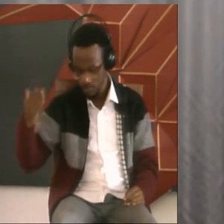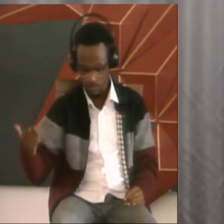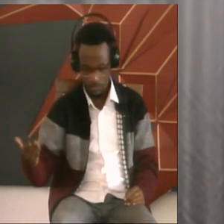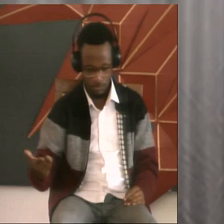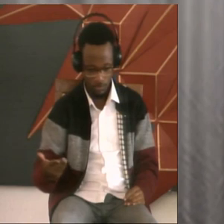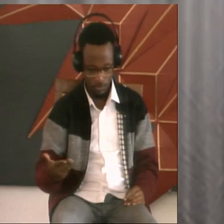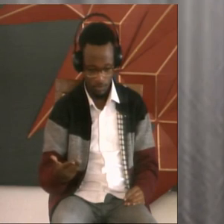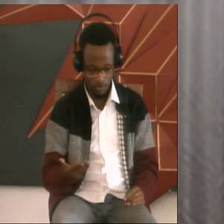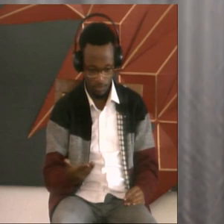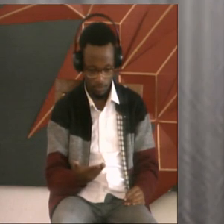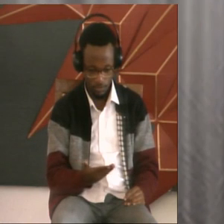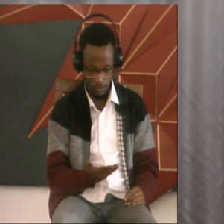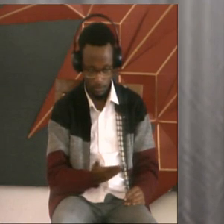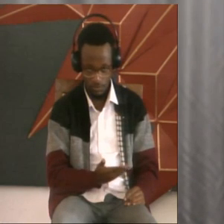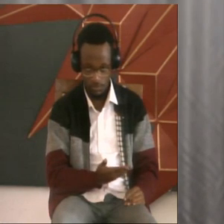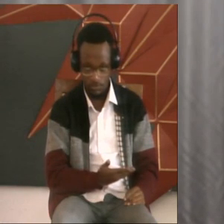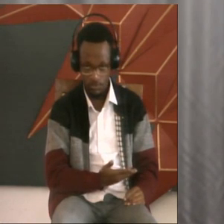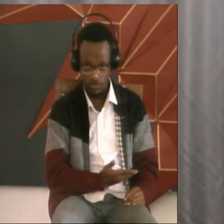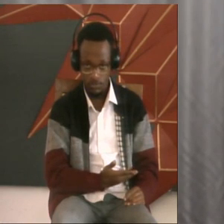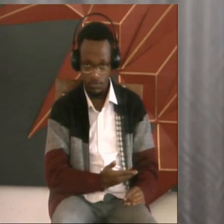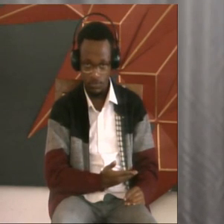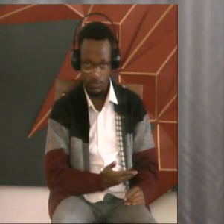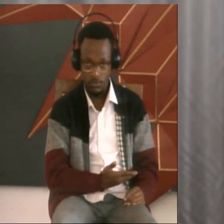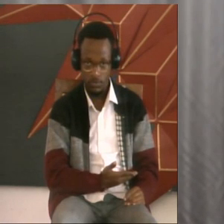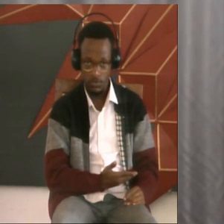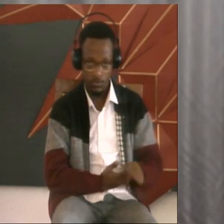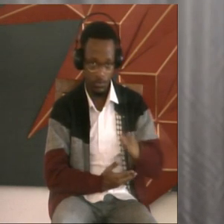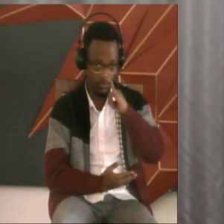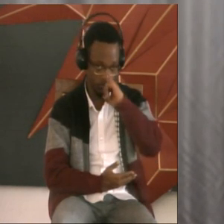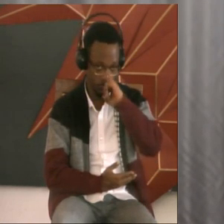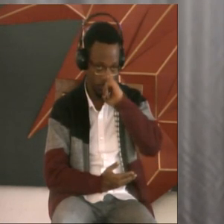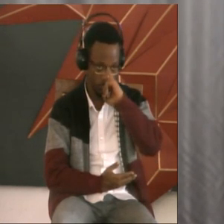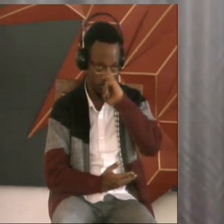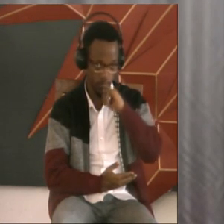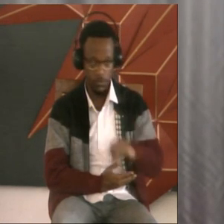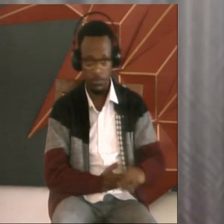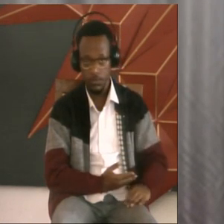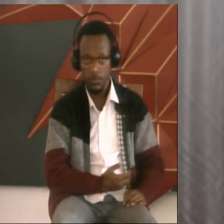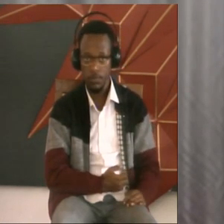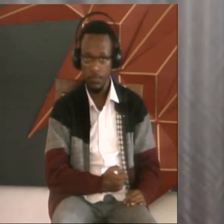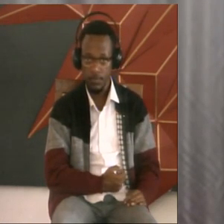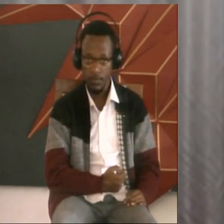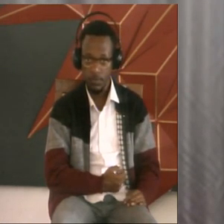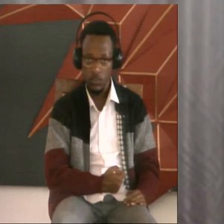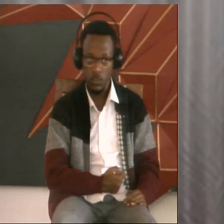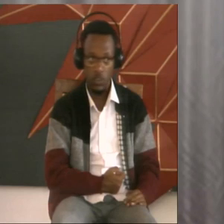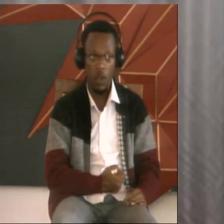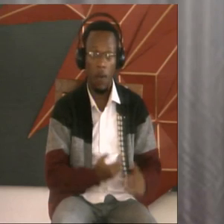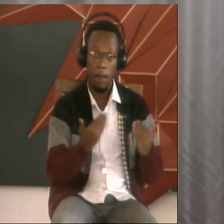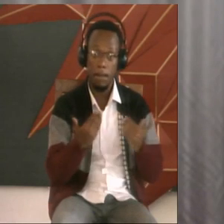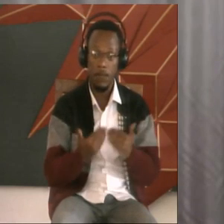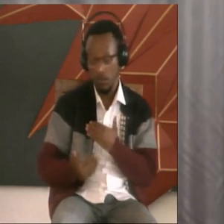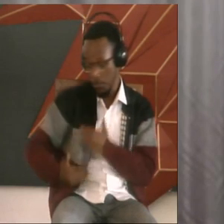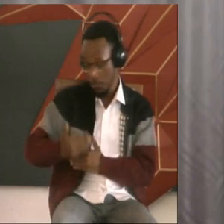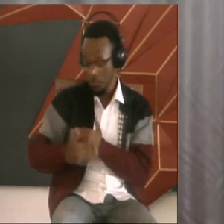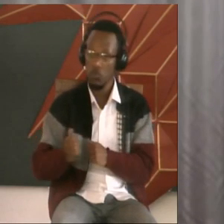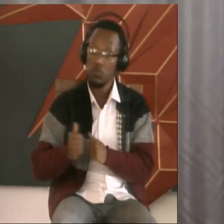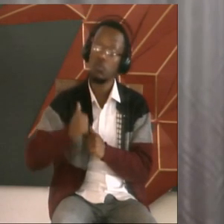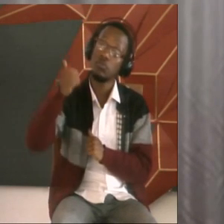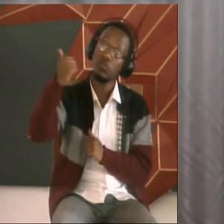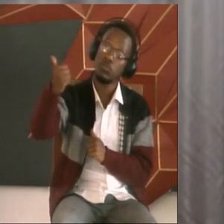cordial bienvenue de près. Nifurije buri wese ikaze ari abavuba n'abakaba hafi